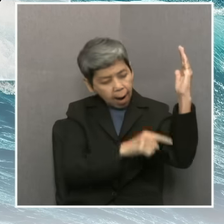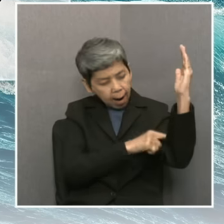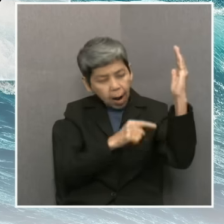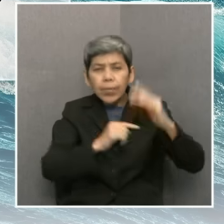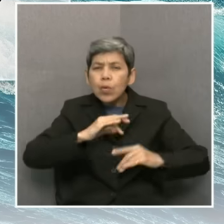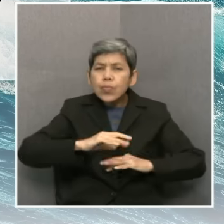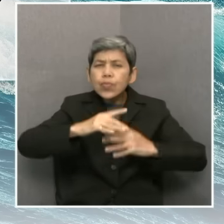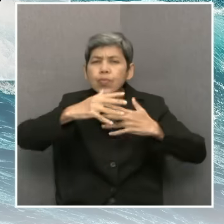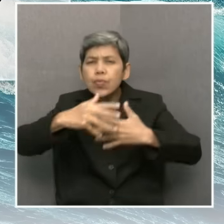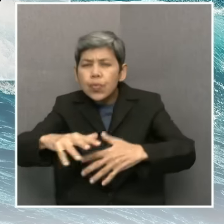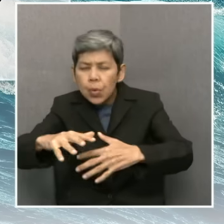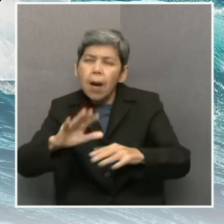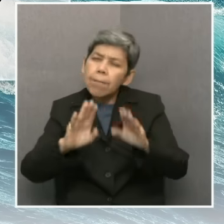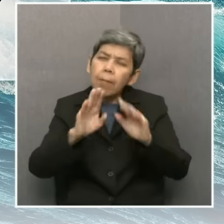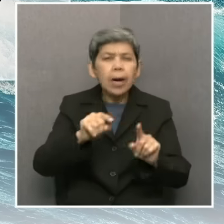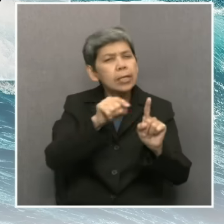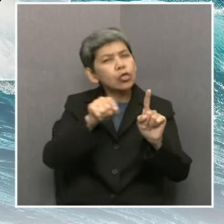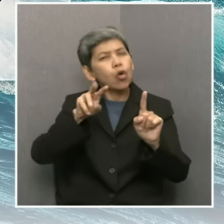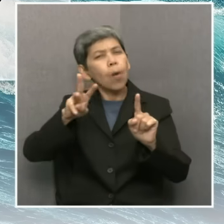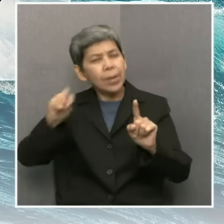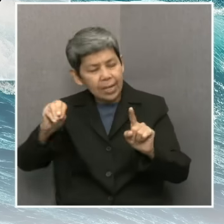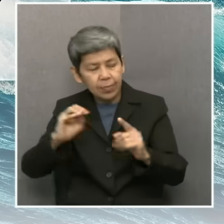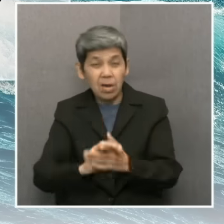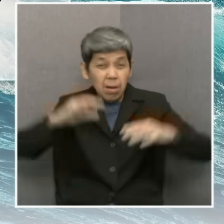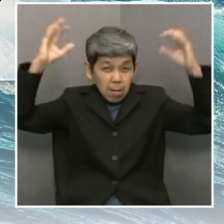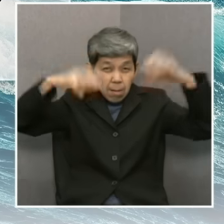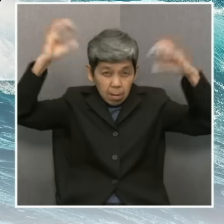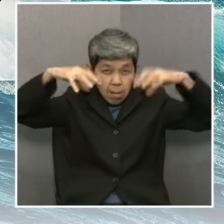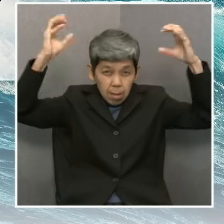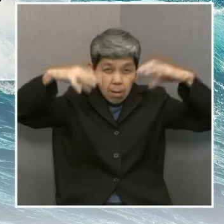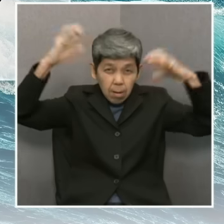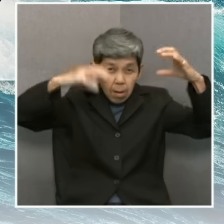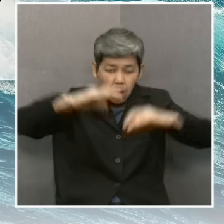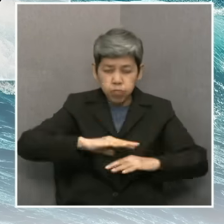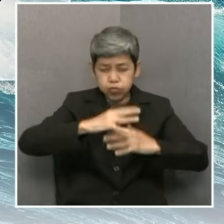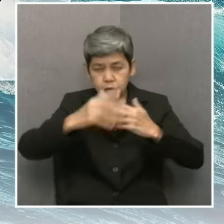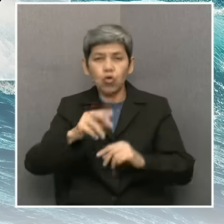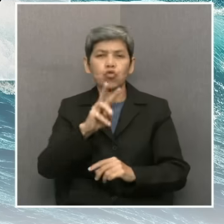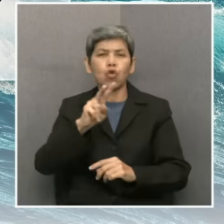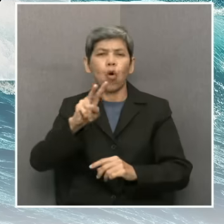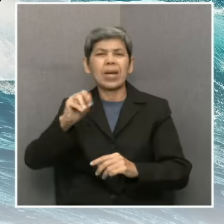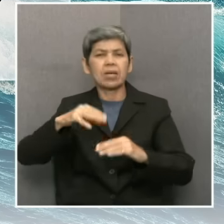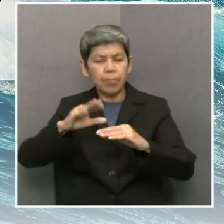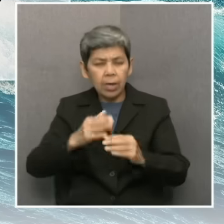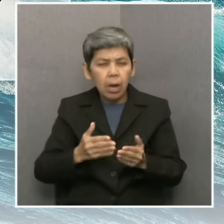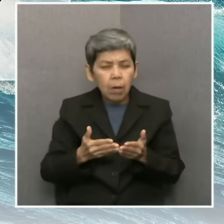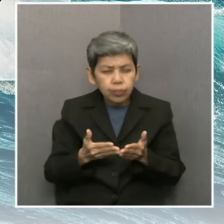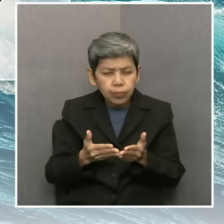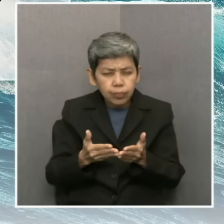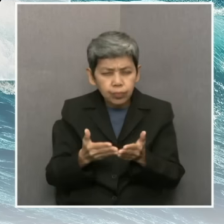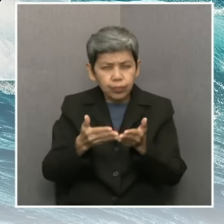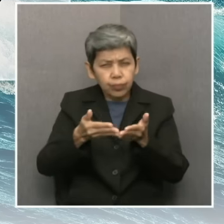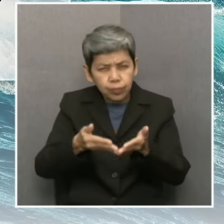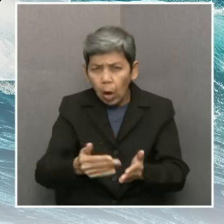ล่างทะเลคลื่นสูง 1-2เมตจุดที่เกิดฝนฟ้าคะนองคลื่นสูงมากกว่า 2เมตขอให้ชาวเรือบริเวณดัง